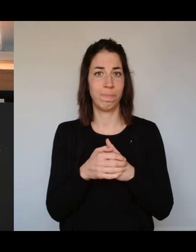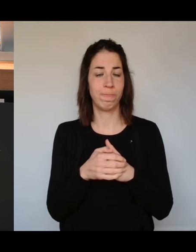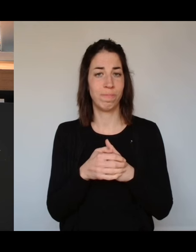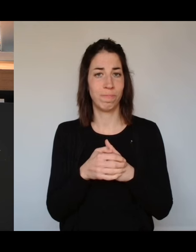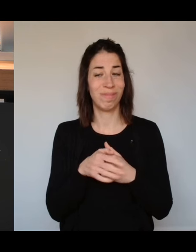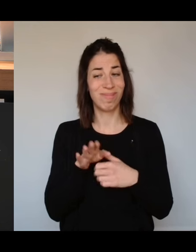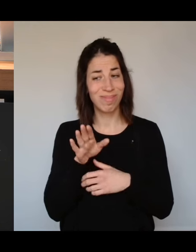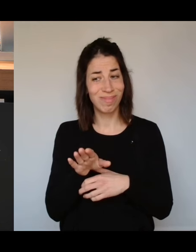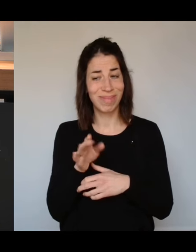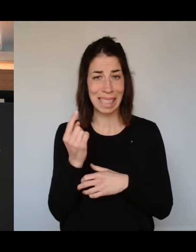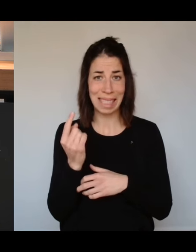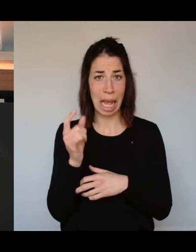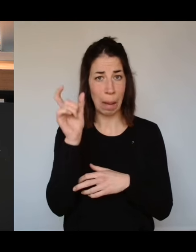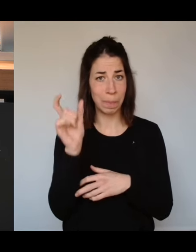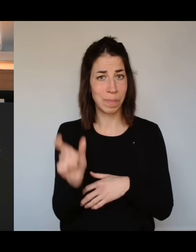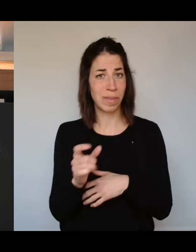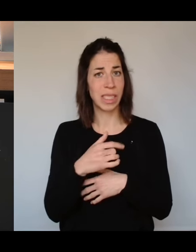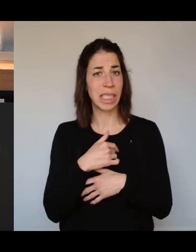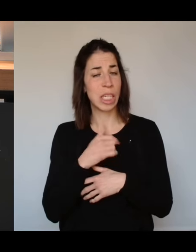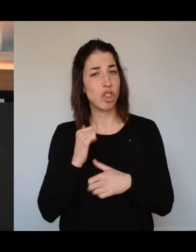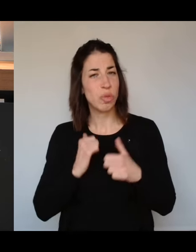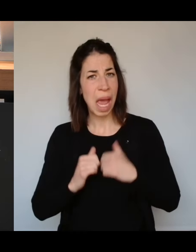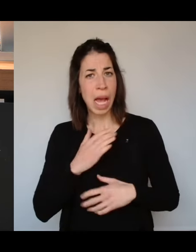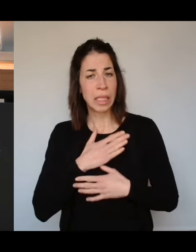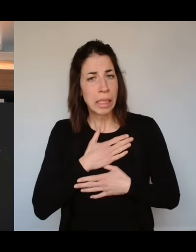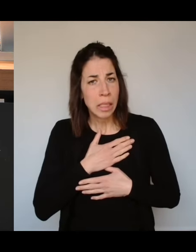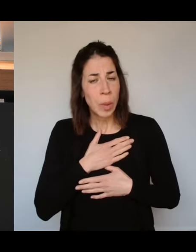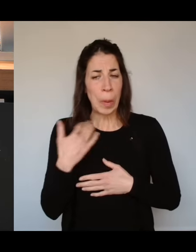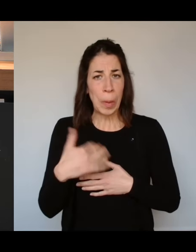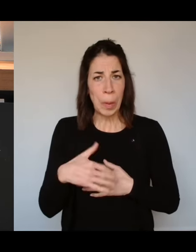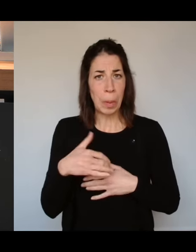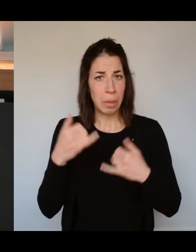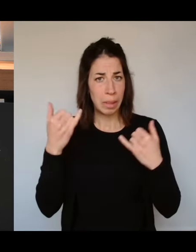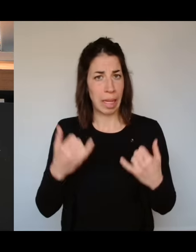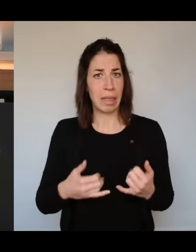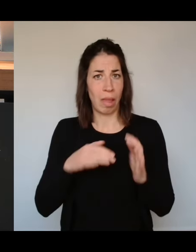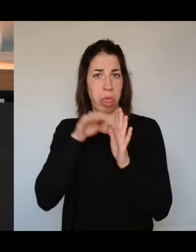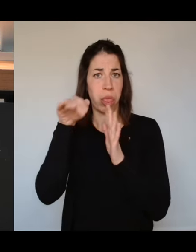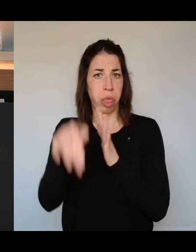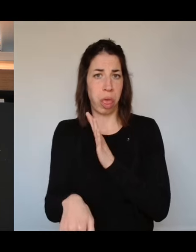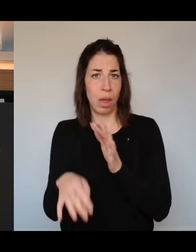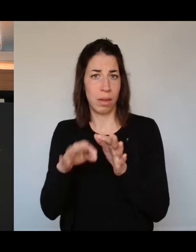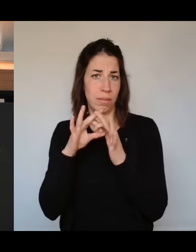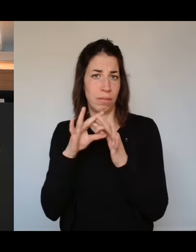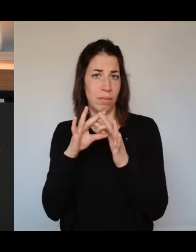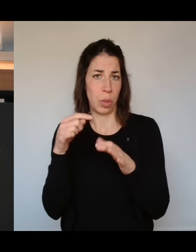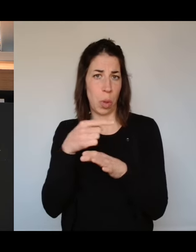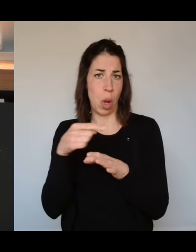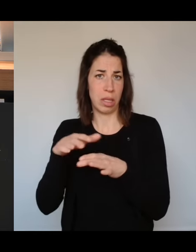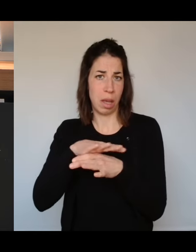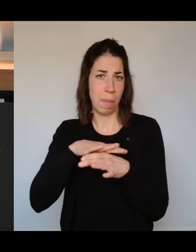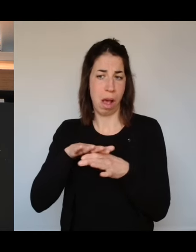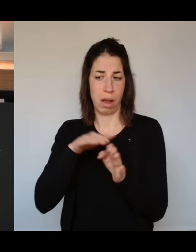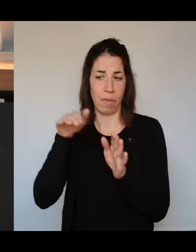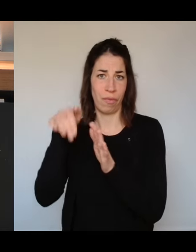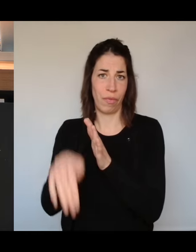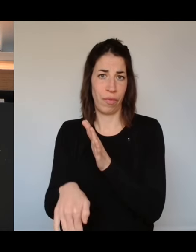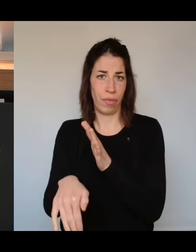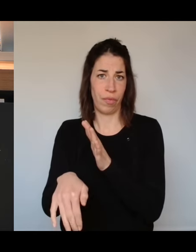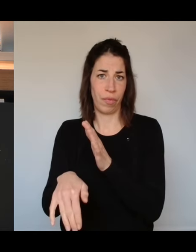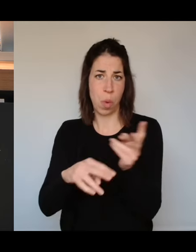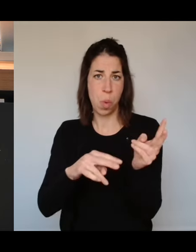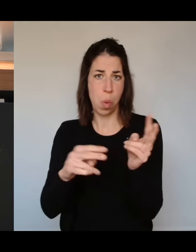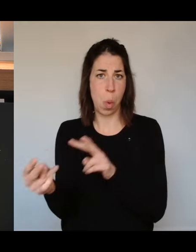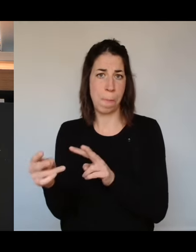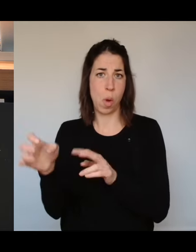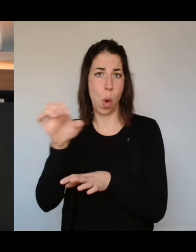des Abstiegs des Görlitzer Parkes zu einem der europäischen Hauptumschlagplätze für Rauschgift,